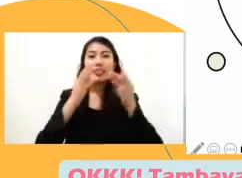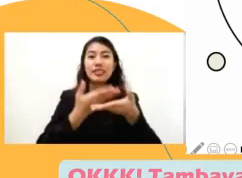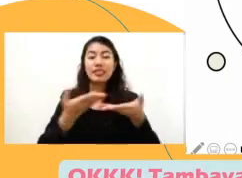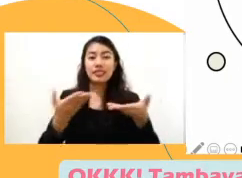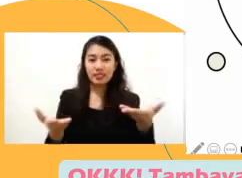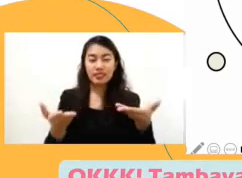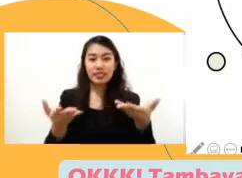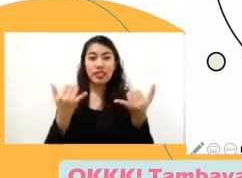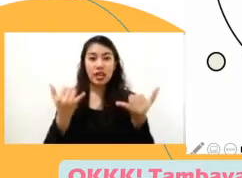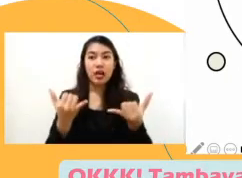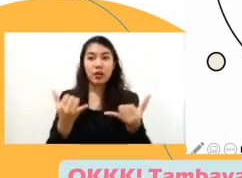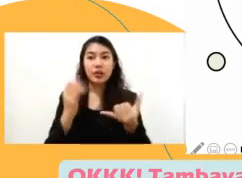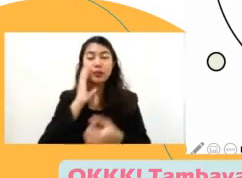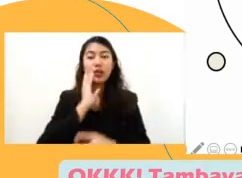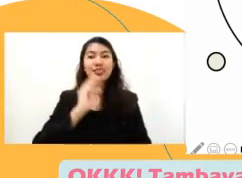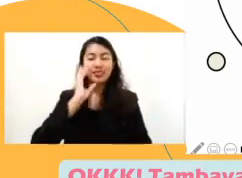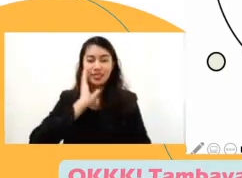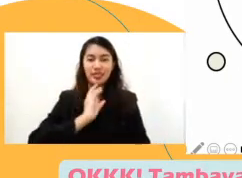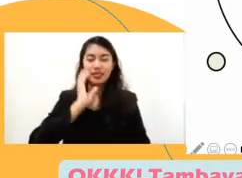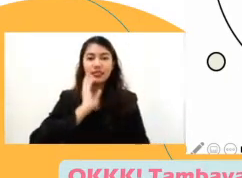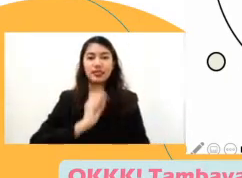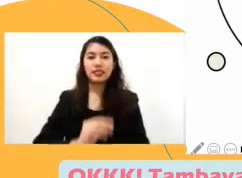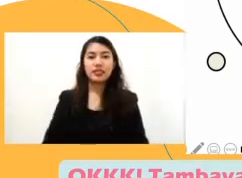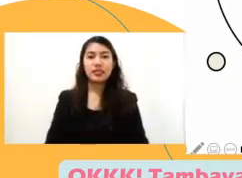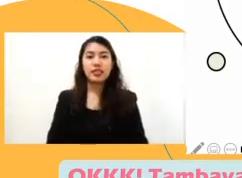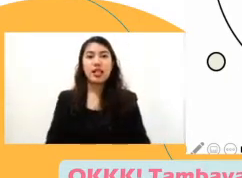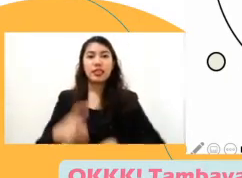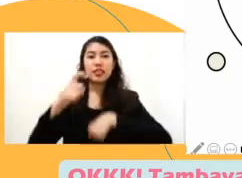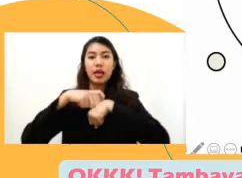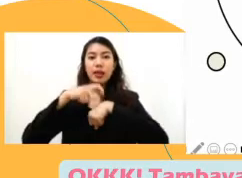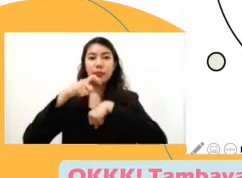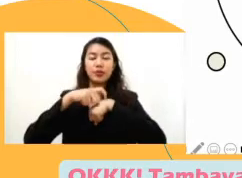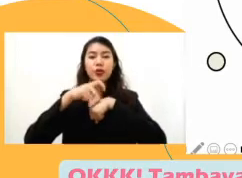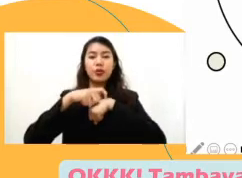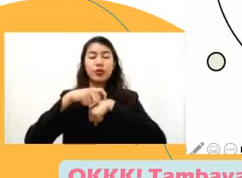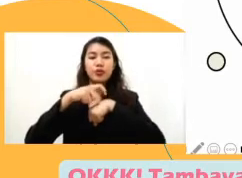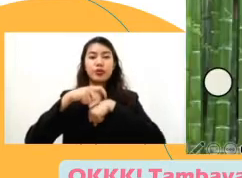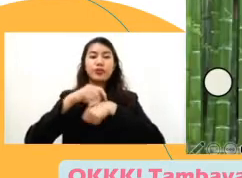karanasan sa panahon ng pandemya. So yun.